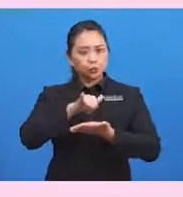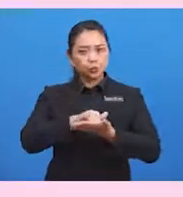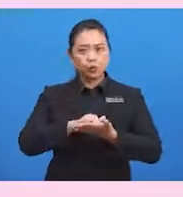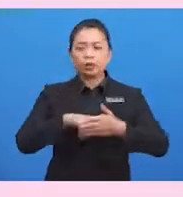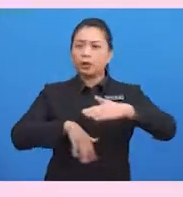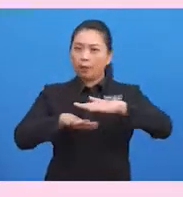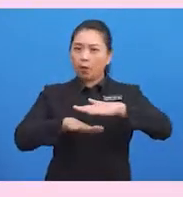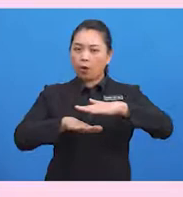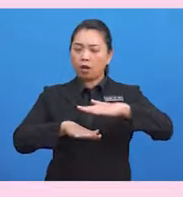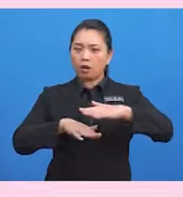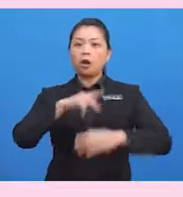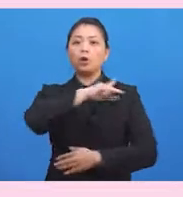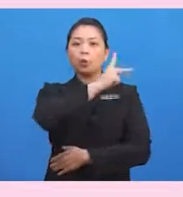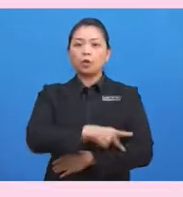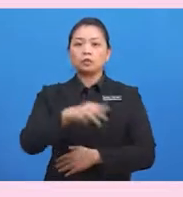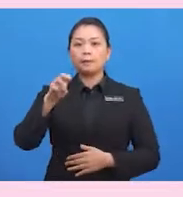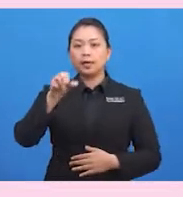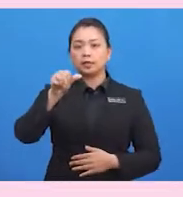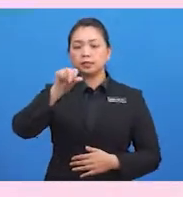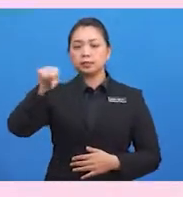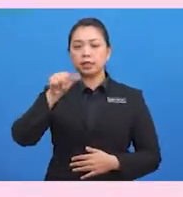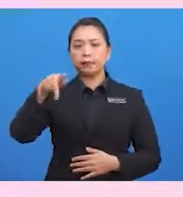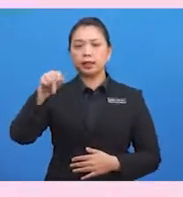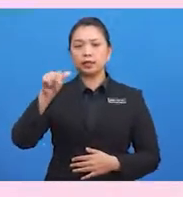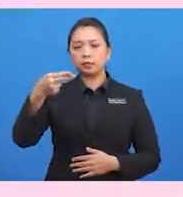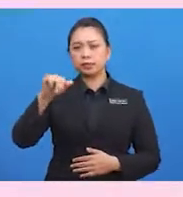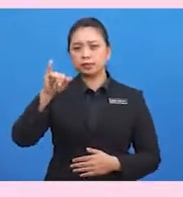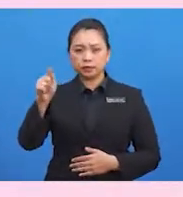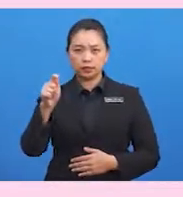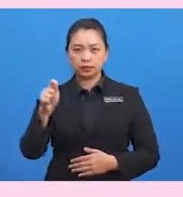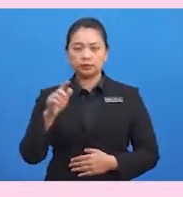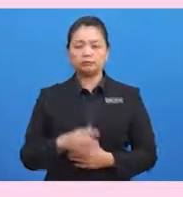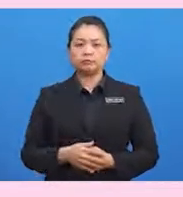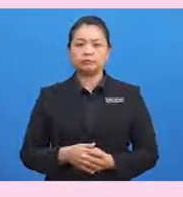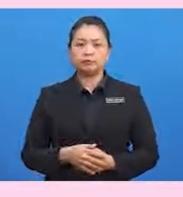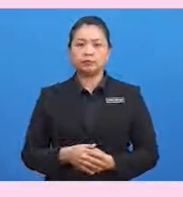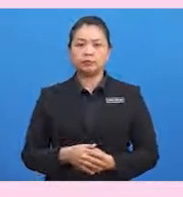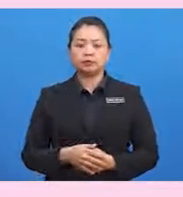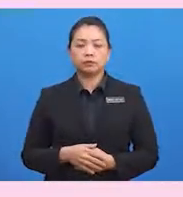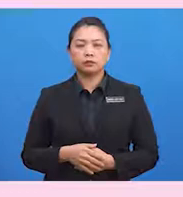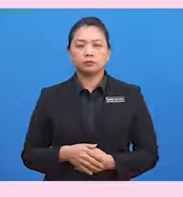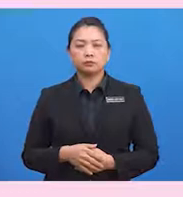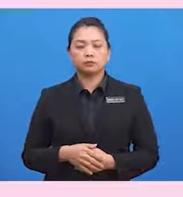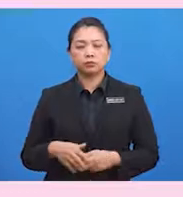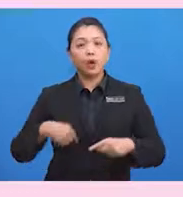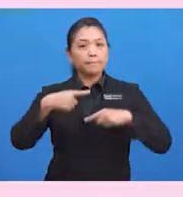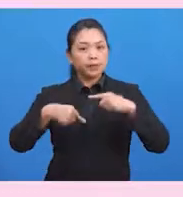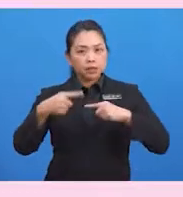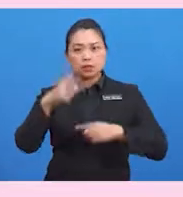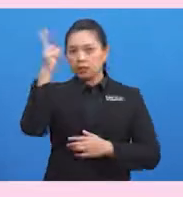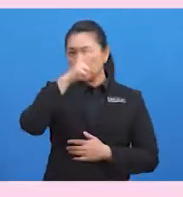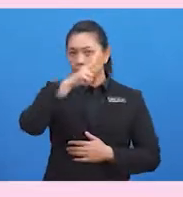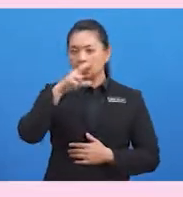Majapahit setelah jatuhnya Kerajaan Sriwijaya apabila Kerajaan Majapahit berpecah-belah